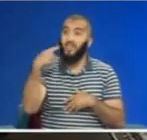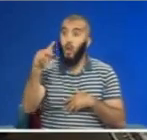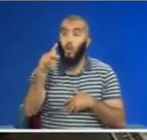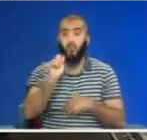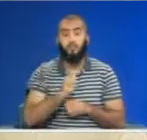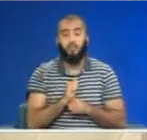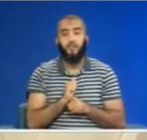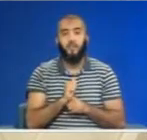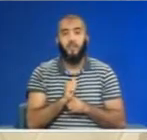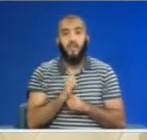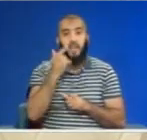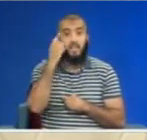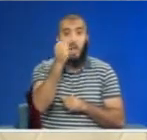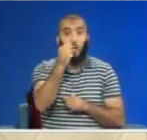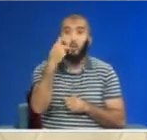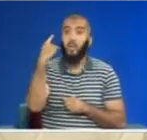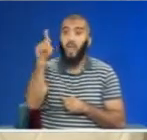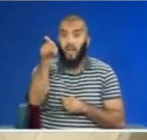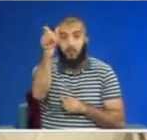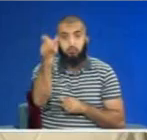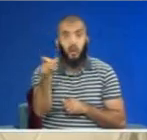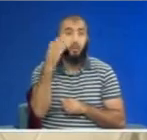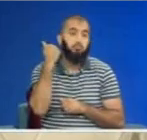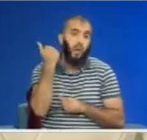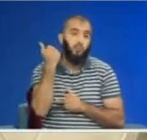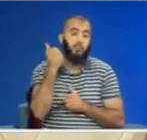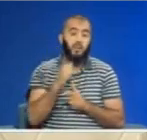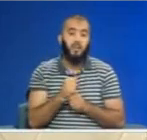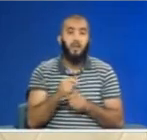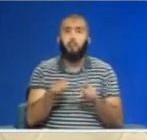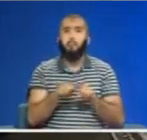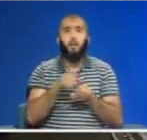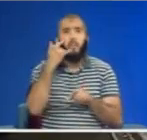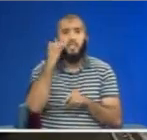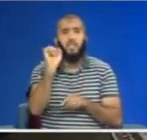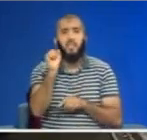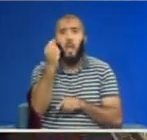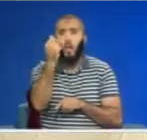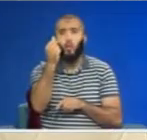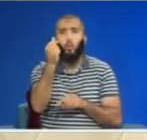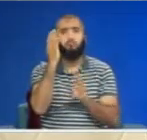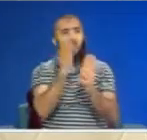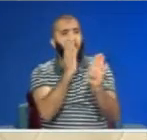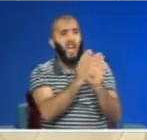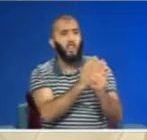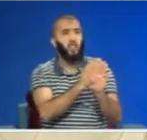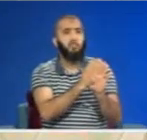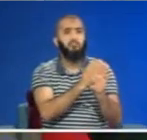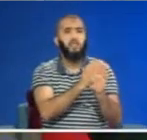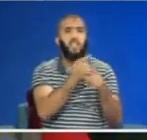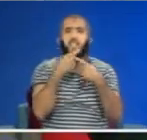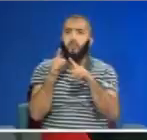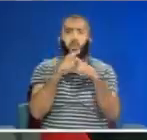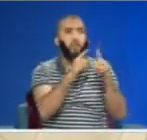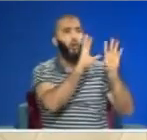فيعني امتلاك هذه الأموال رغم تعدد أوعيتها فهي ملك كل واحد متعين، إذا بلغت النصاب